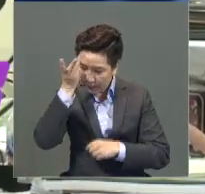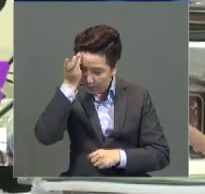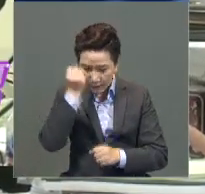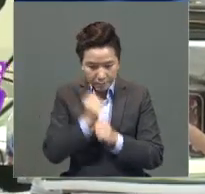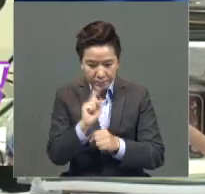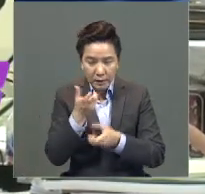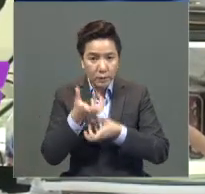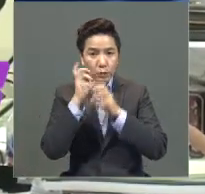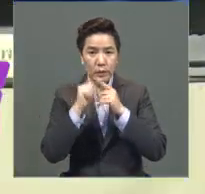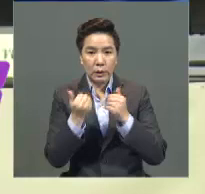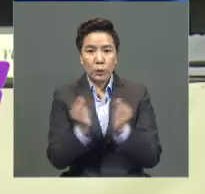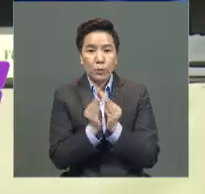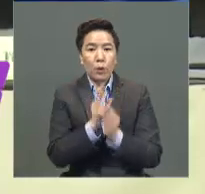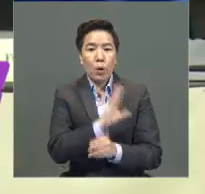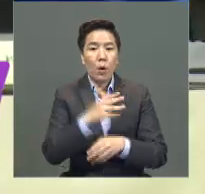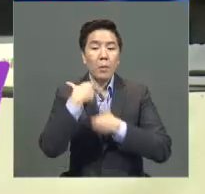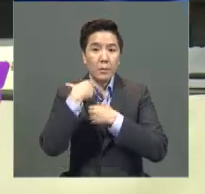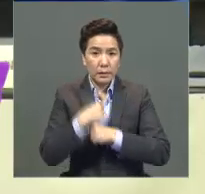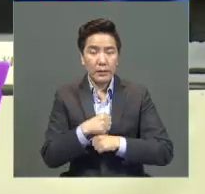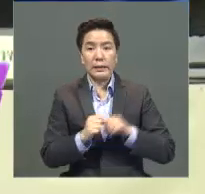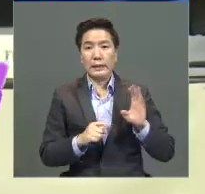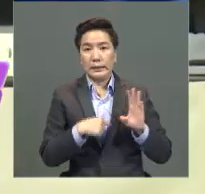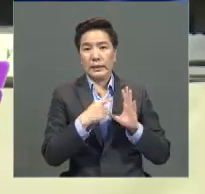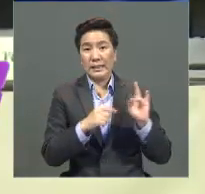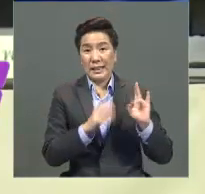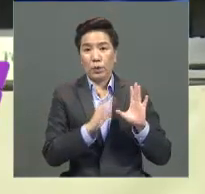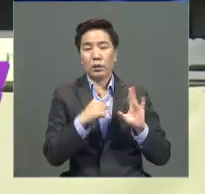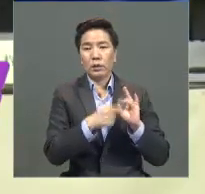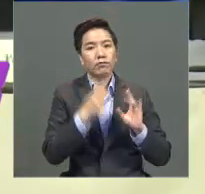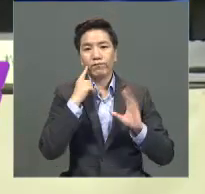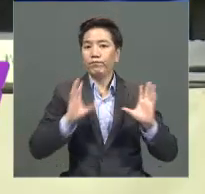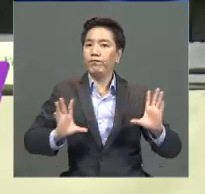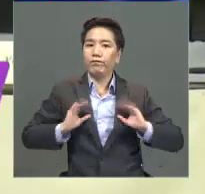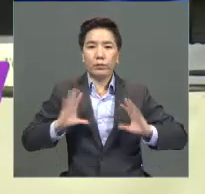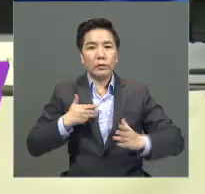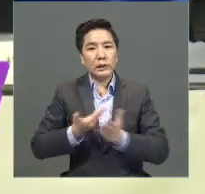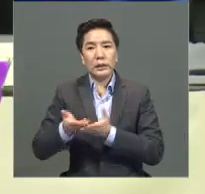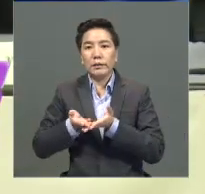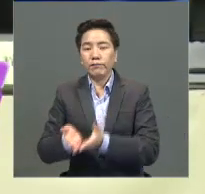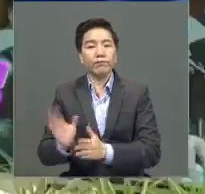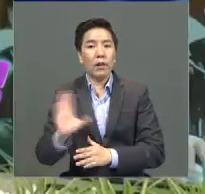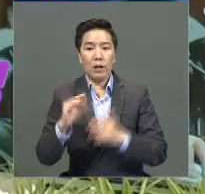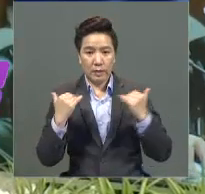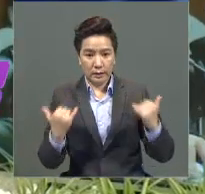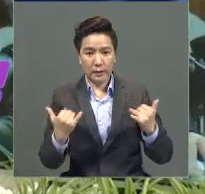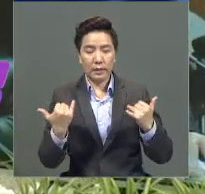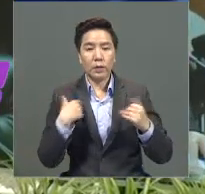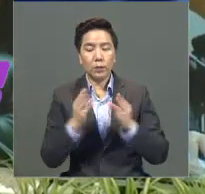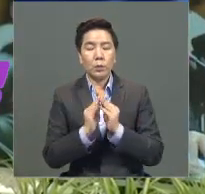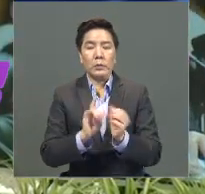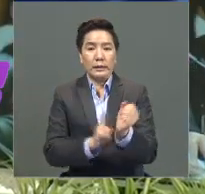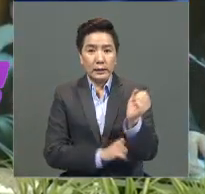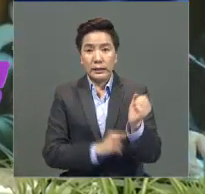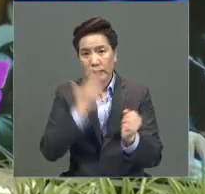รวมทั้งกรรมาธิการ 7เสียงของพรรคประชาธิปัตย์ก็มีมติไม่เห็นชอบในเรื่องนี้เช่นเดียวกันนะครับการประชุม